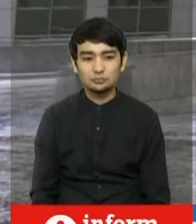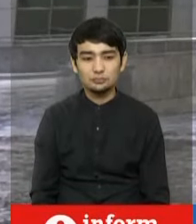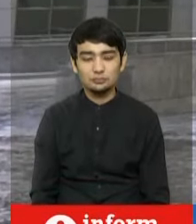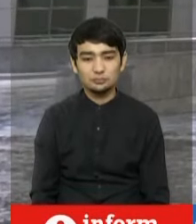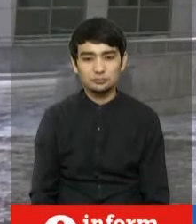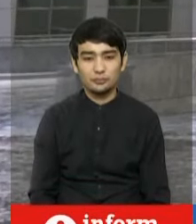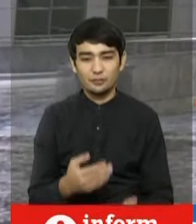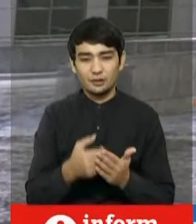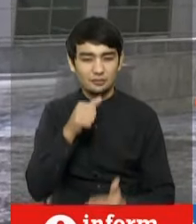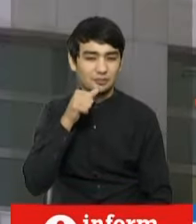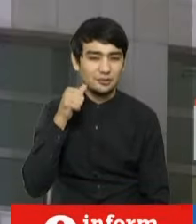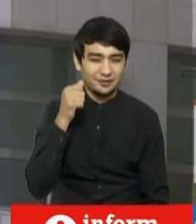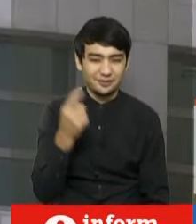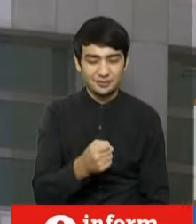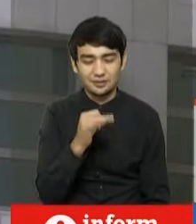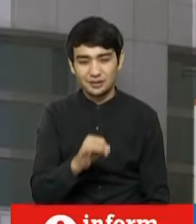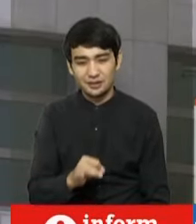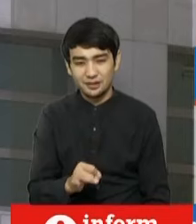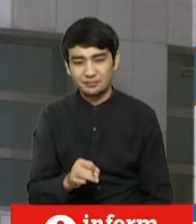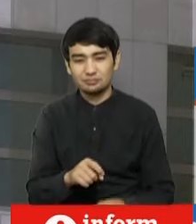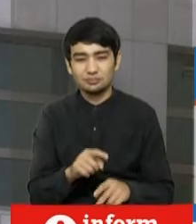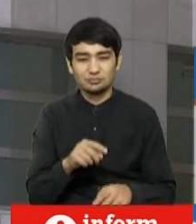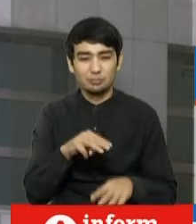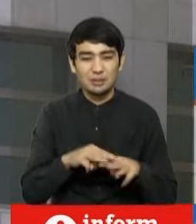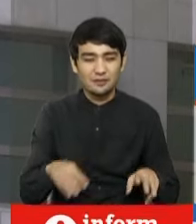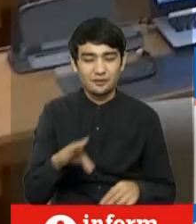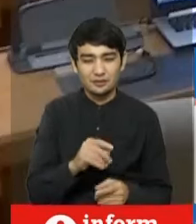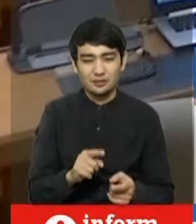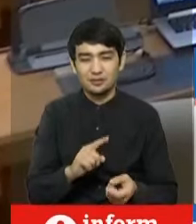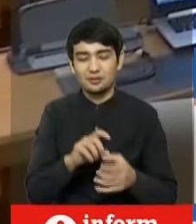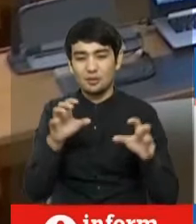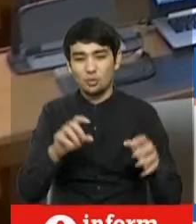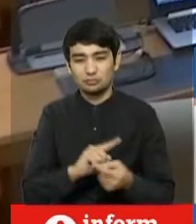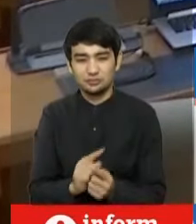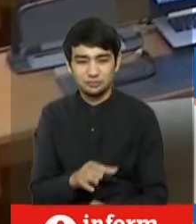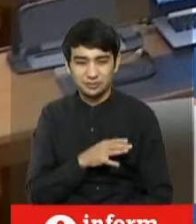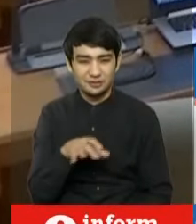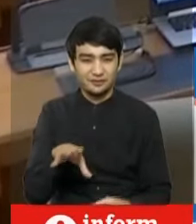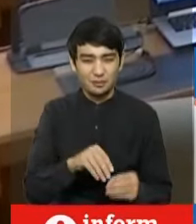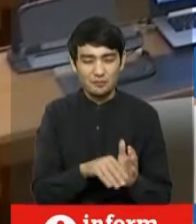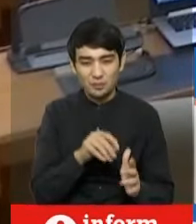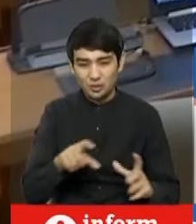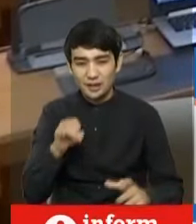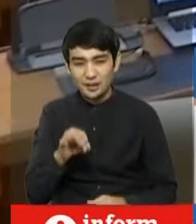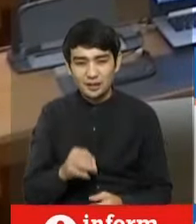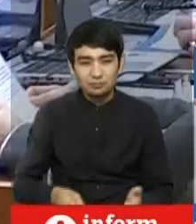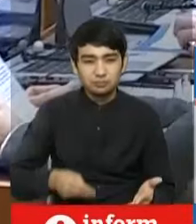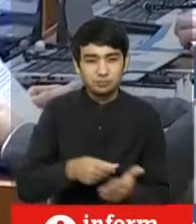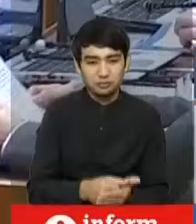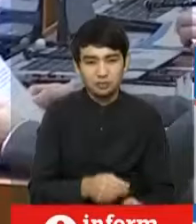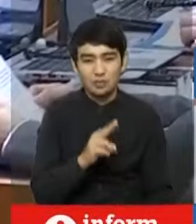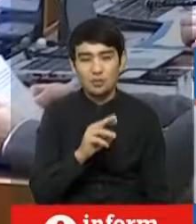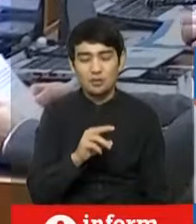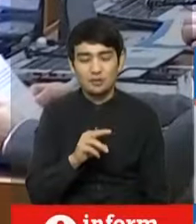буквально на прошлой неделе Моле смены приняли поправки в закон о здравоохранении одна из новел касается выплат материальной компенсации за